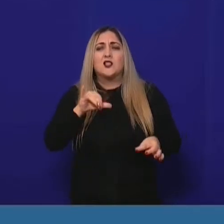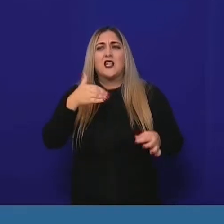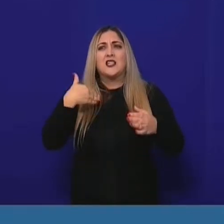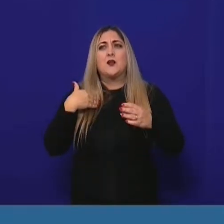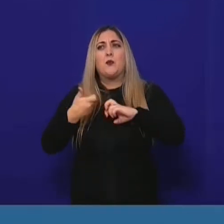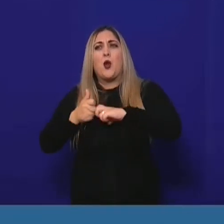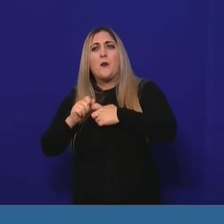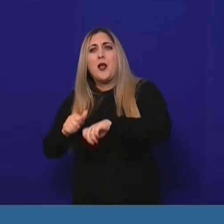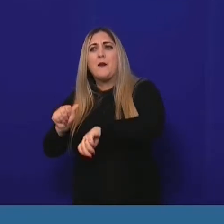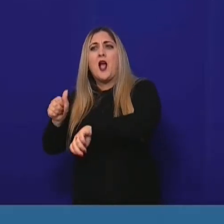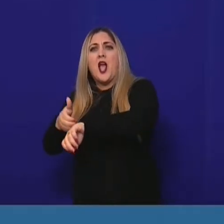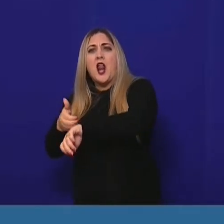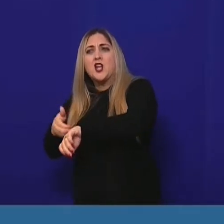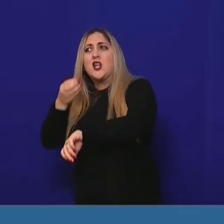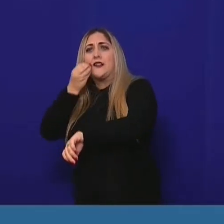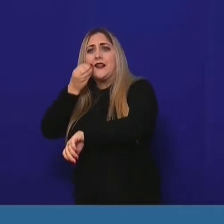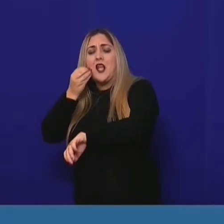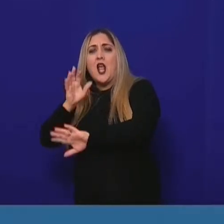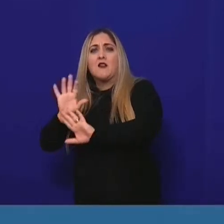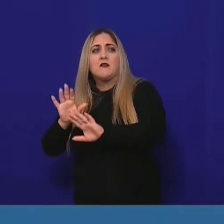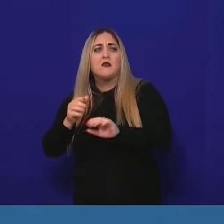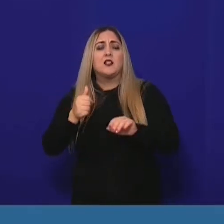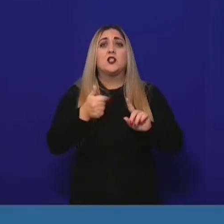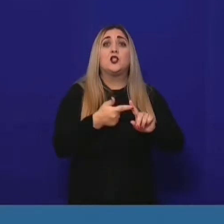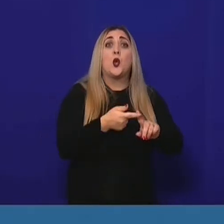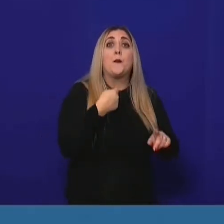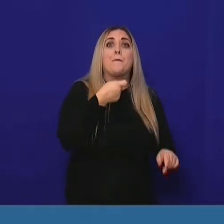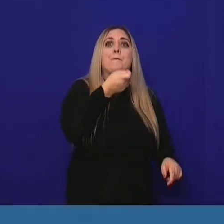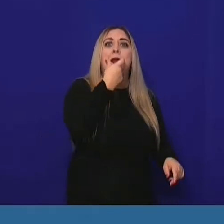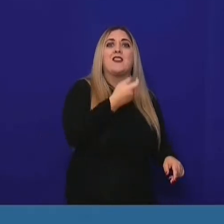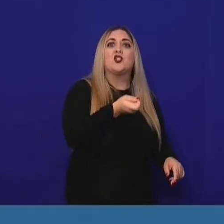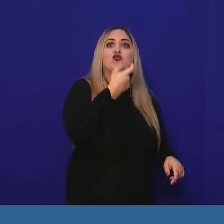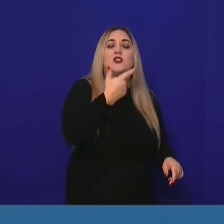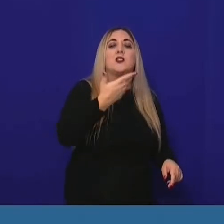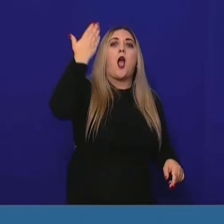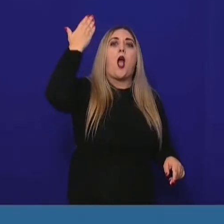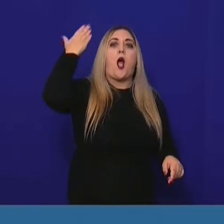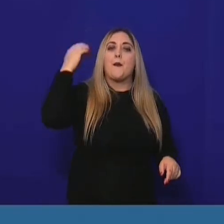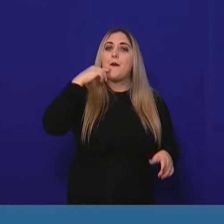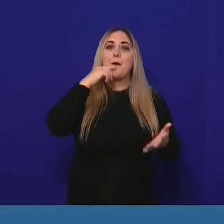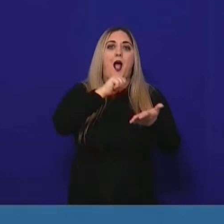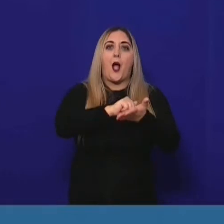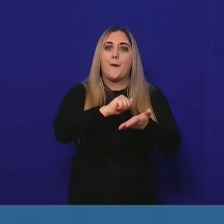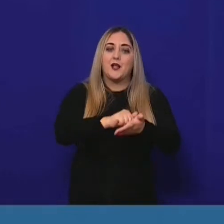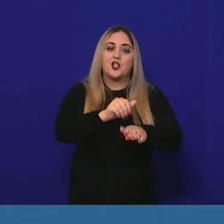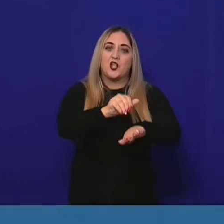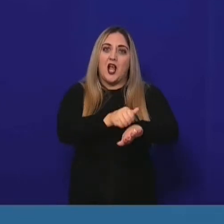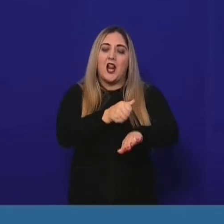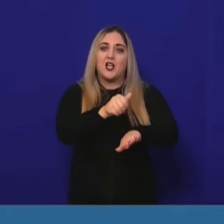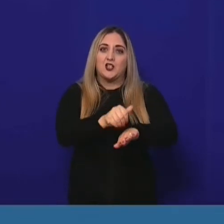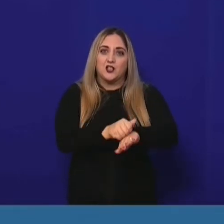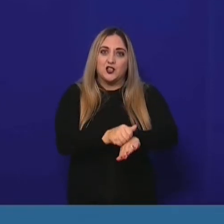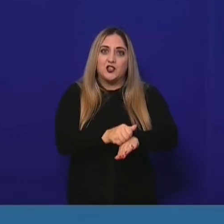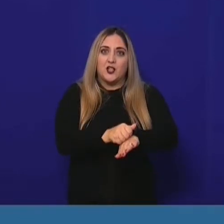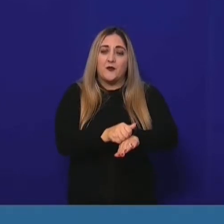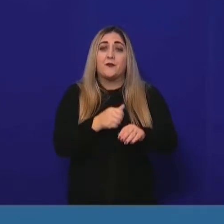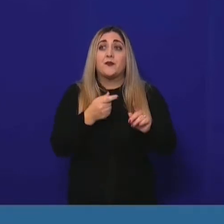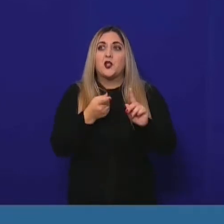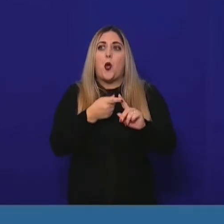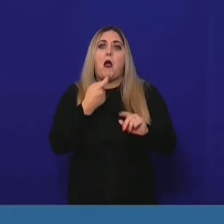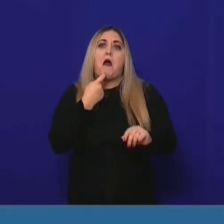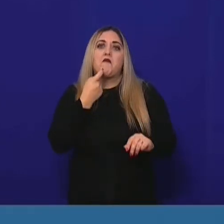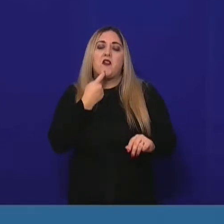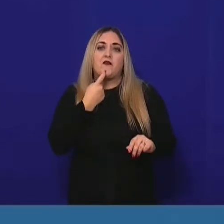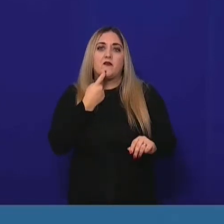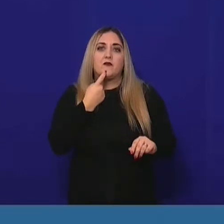imbagħti minn allerġija minħabba xi ikel, jew inkella ħadd xi mediċina orali u kelli xi allerġija, jew kelli allerġija